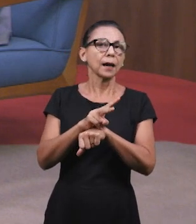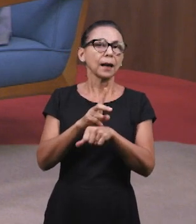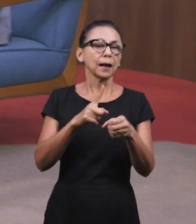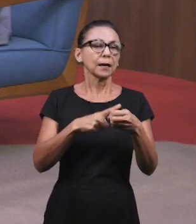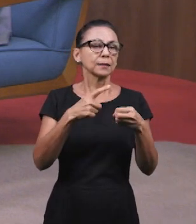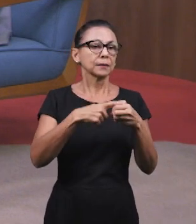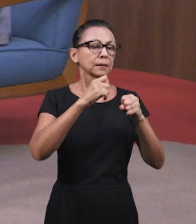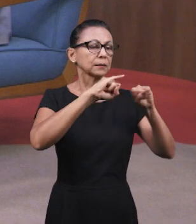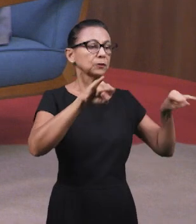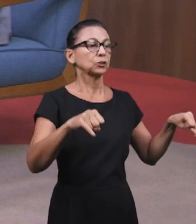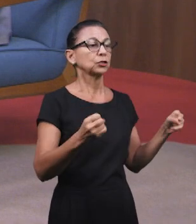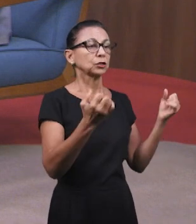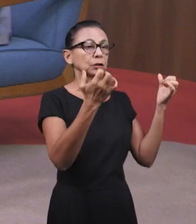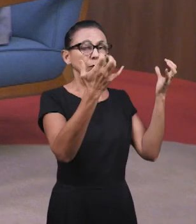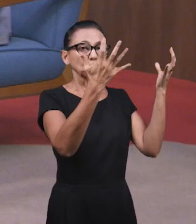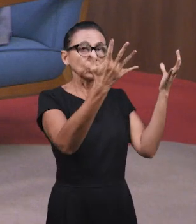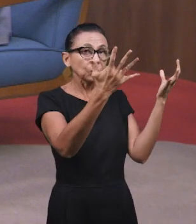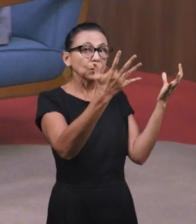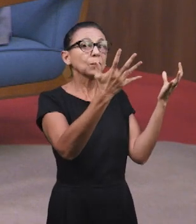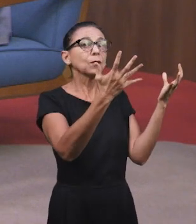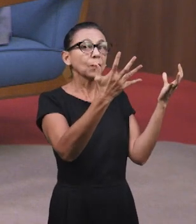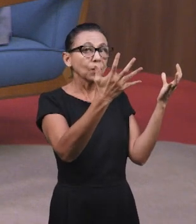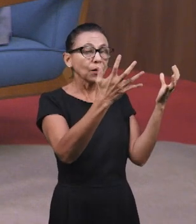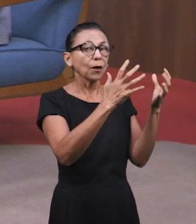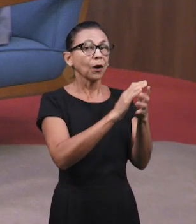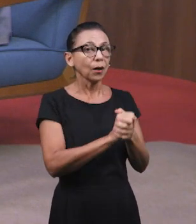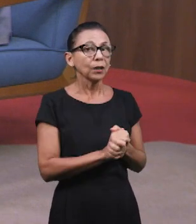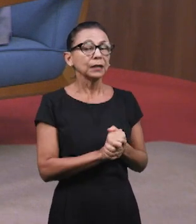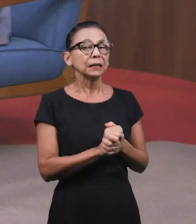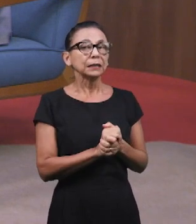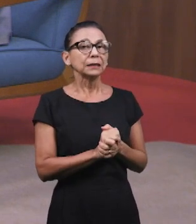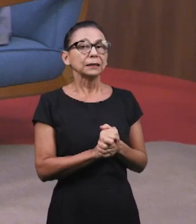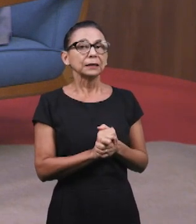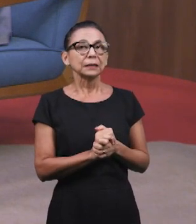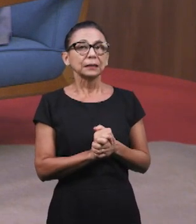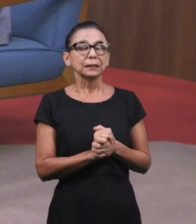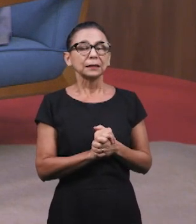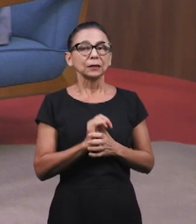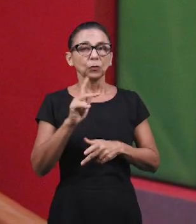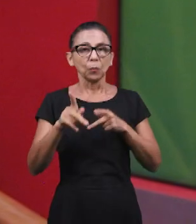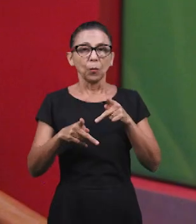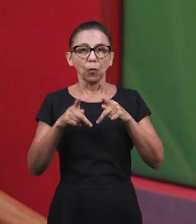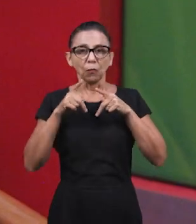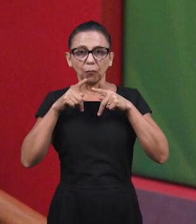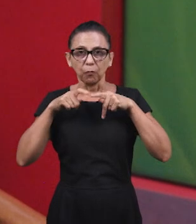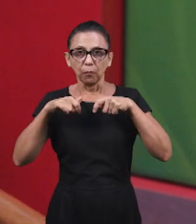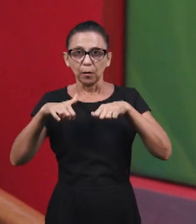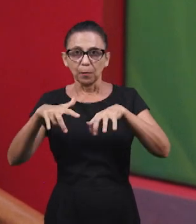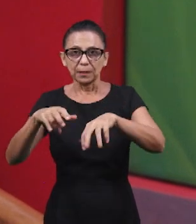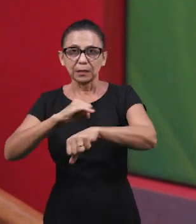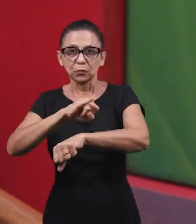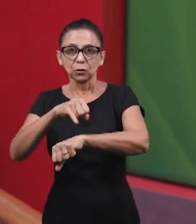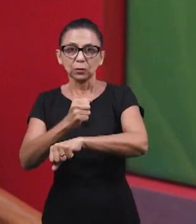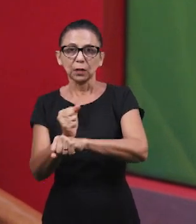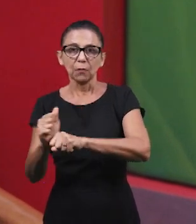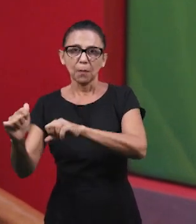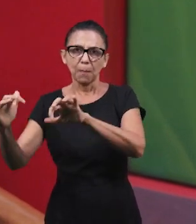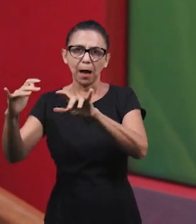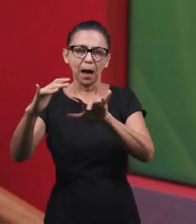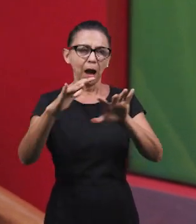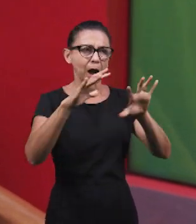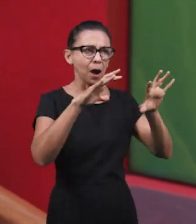Jourdain. Ces deux espions ont fait un pacte, donc un